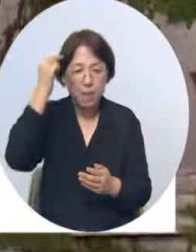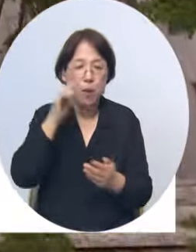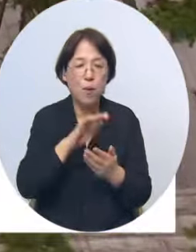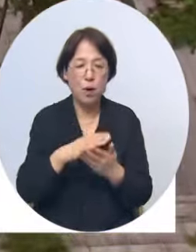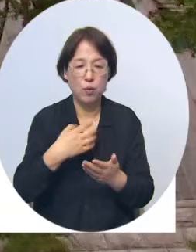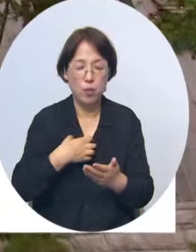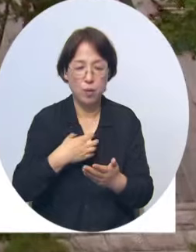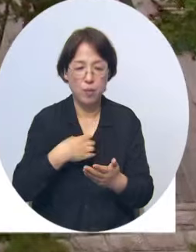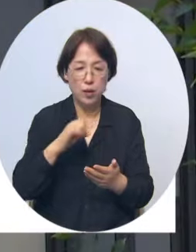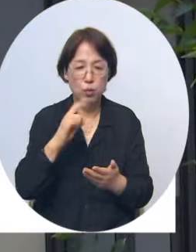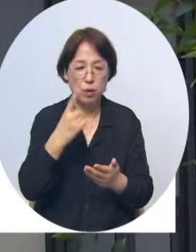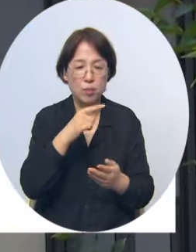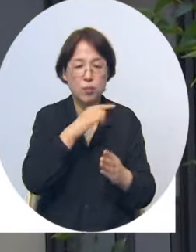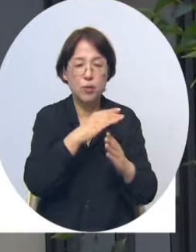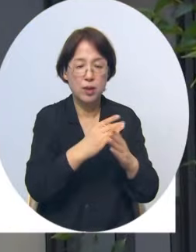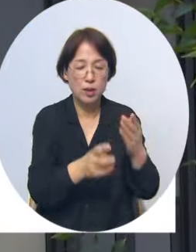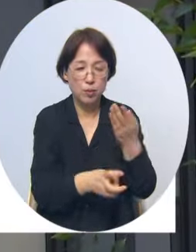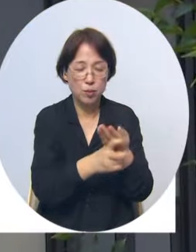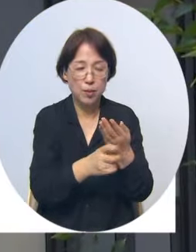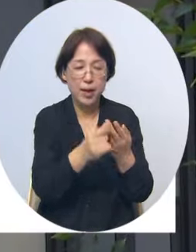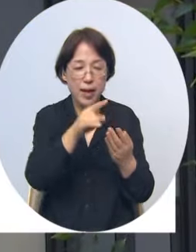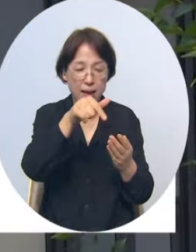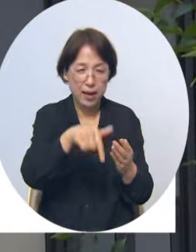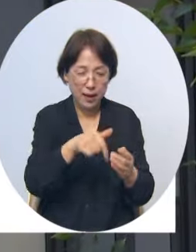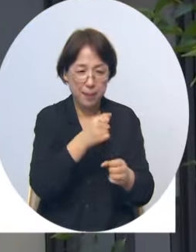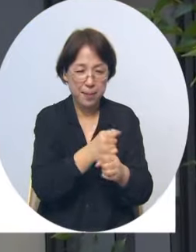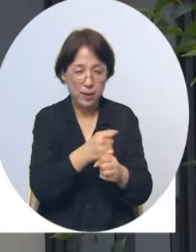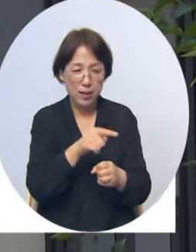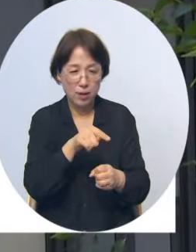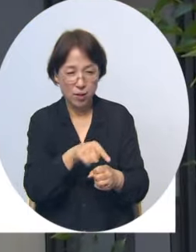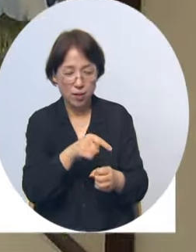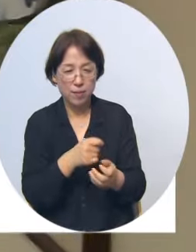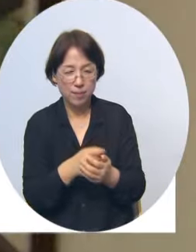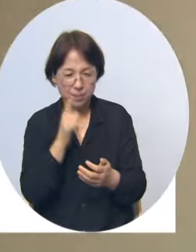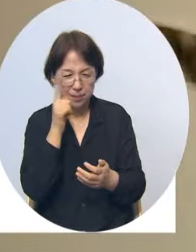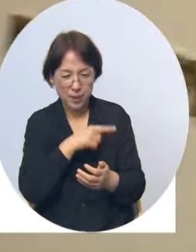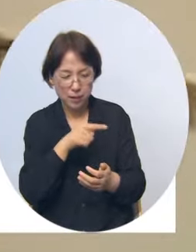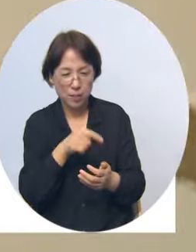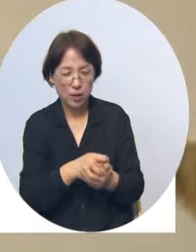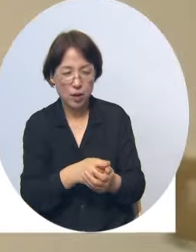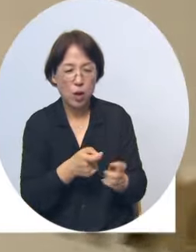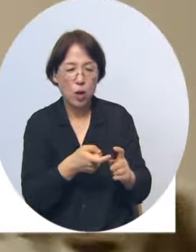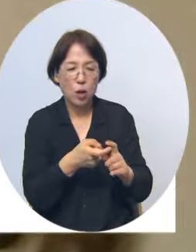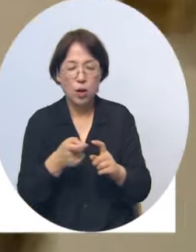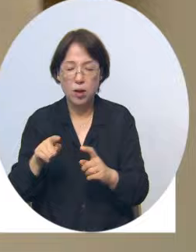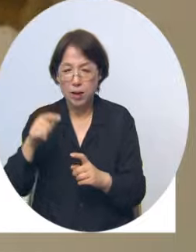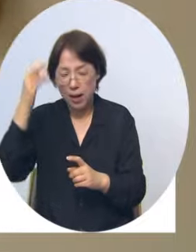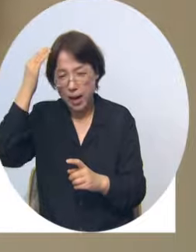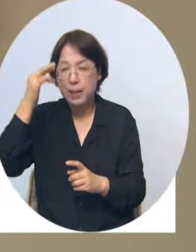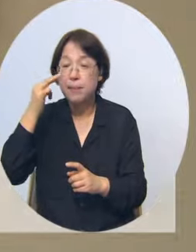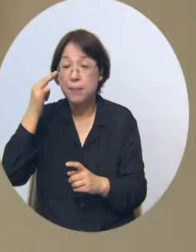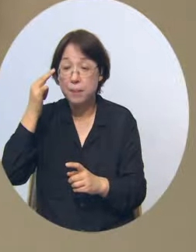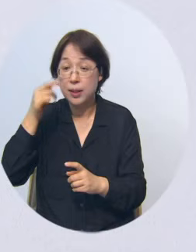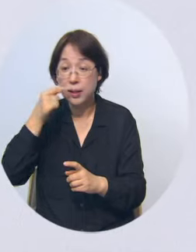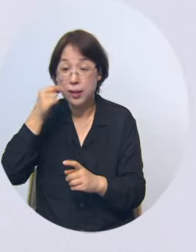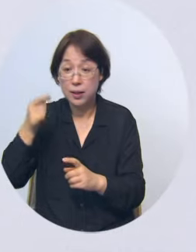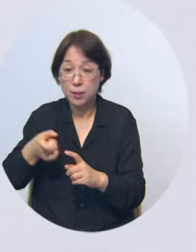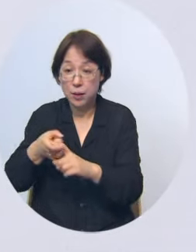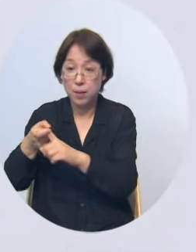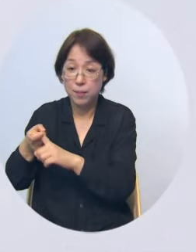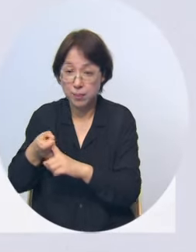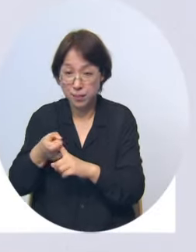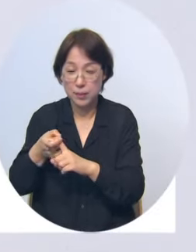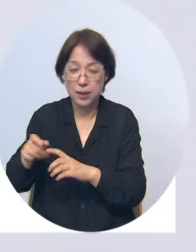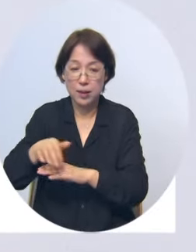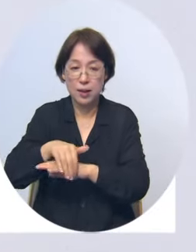주원인은 북한의 불법적인 핵 미사일 개발이라고 꼬집으면서 동맹과 협력 나가겠다고 강조했습니다 어